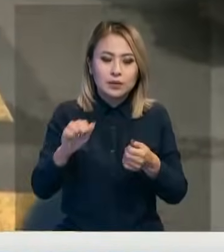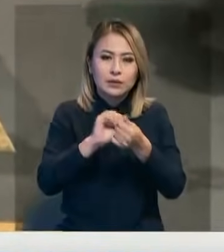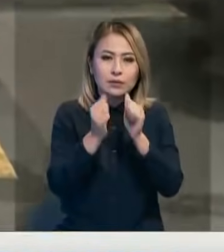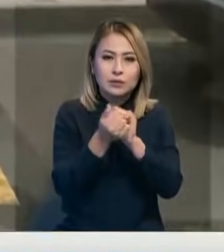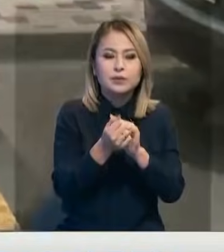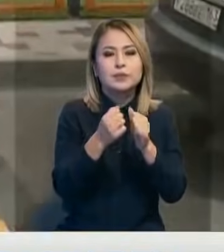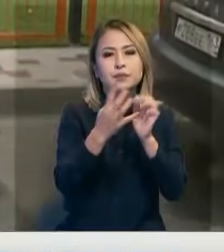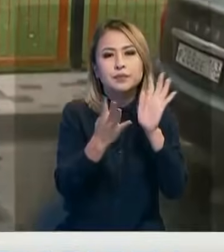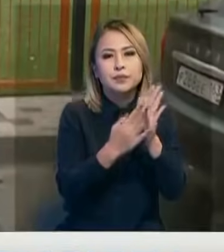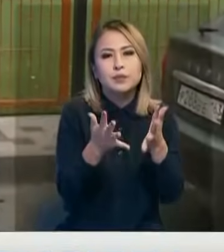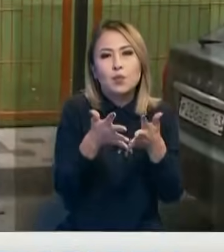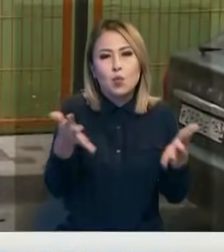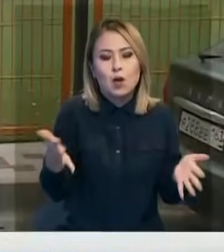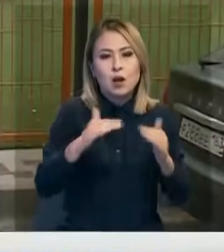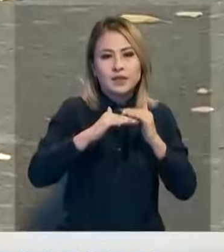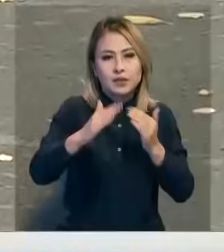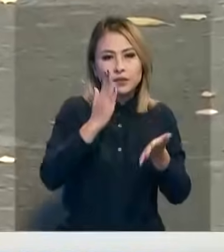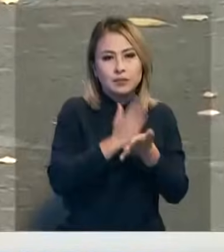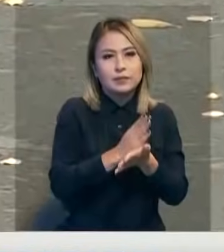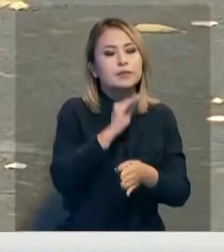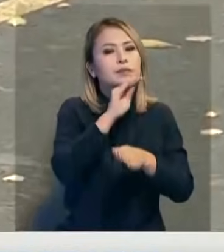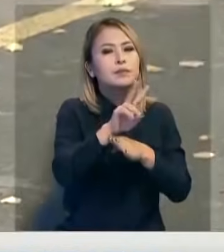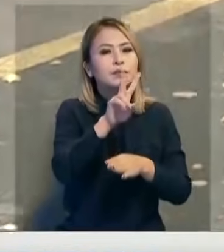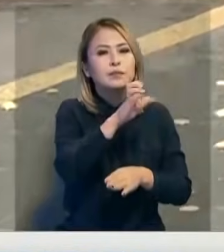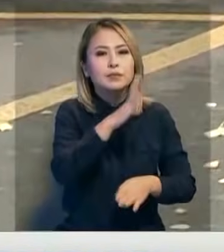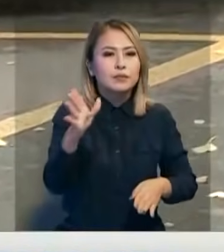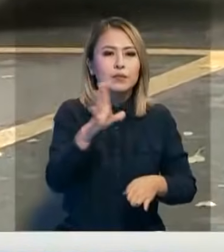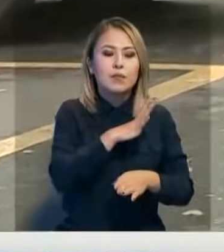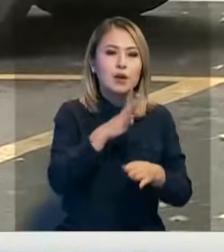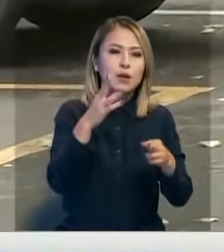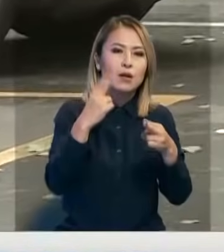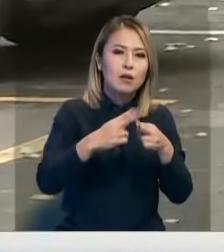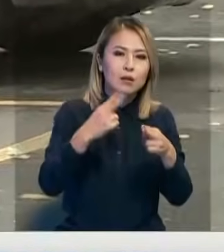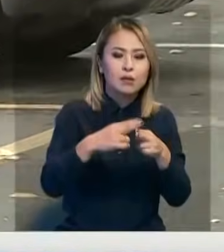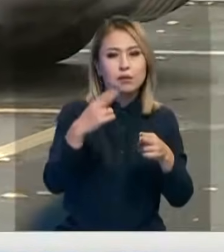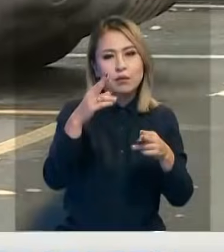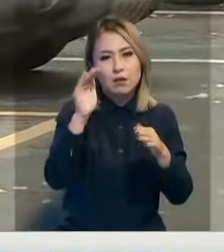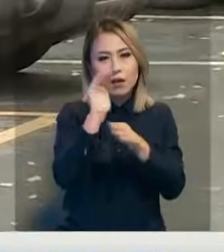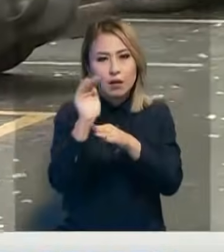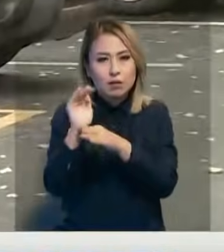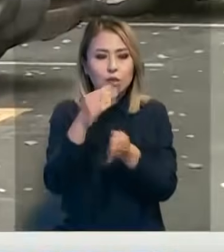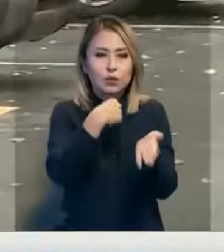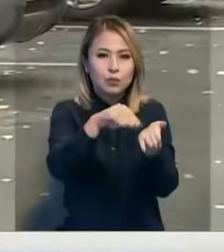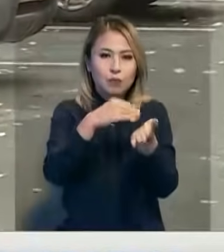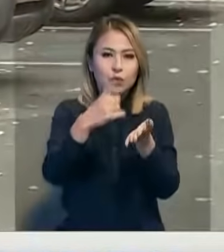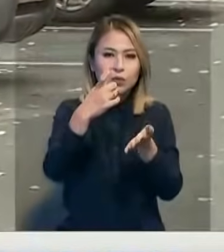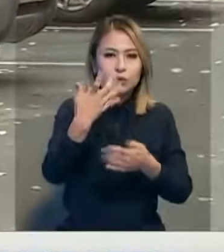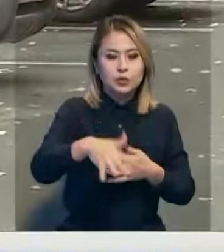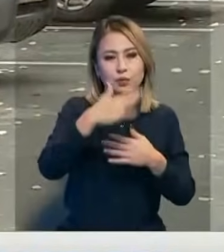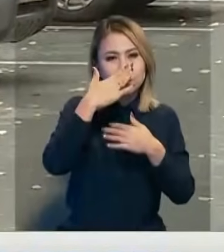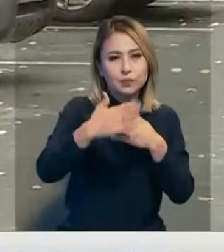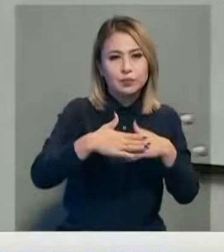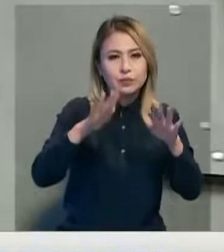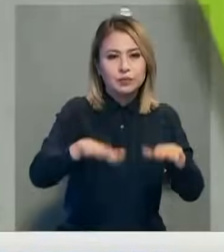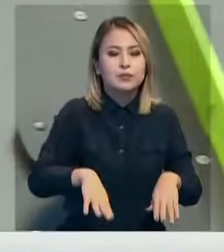мың шаршы метрден астамына асфальт төселді. 200-ден астам темір гараждар алынып, оның орнына 150 көлікке шақталған